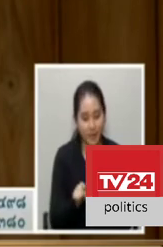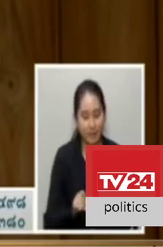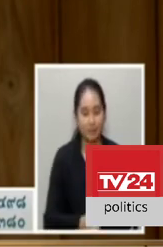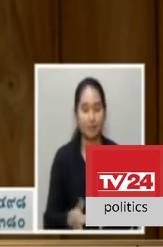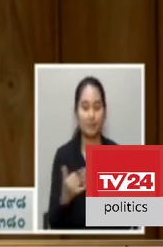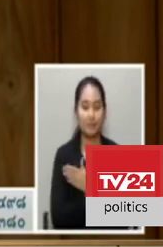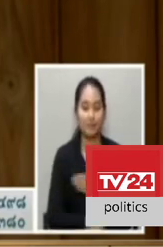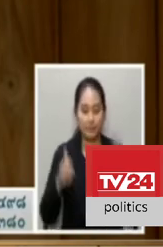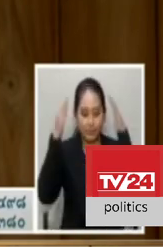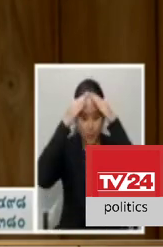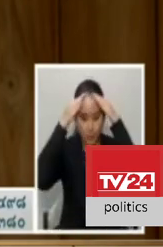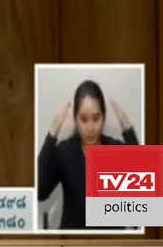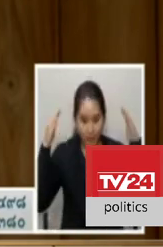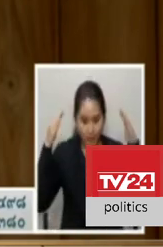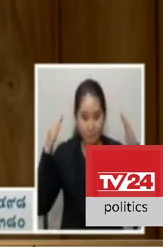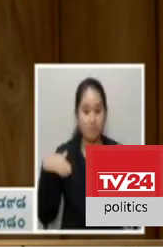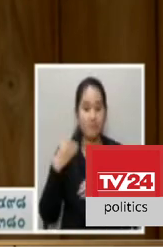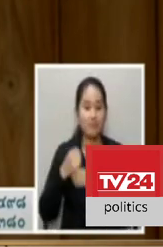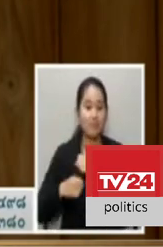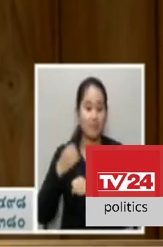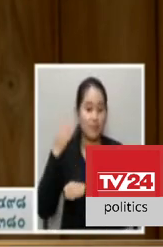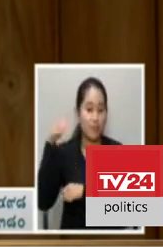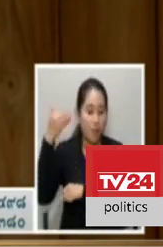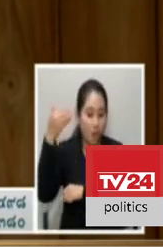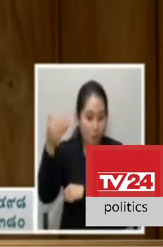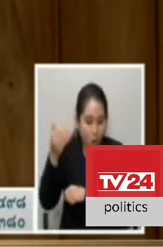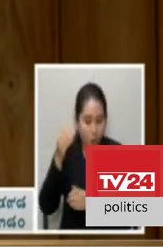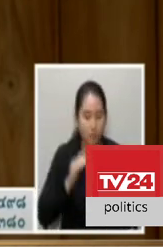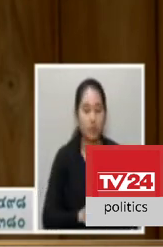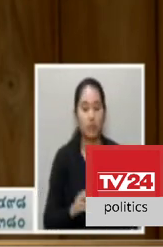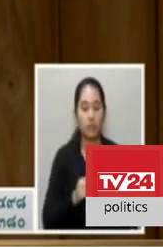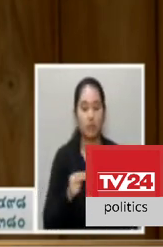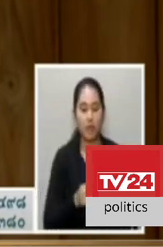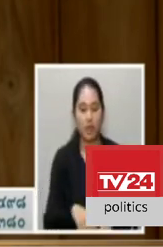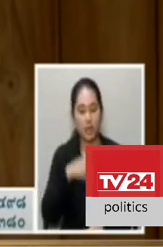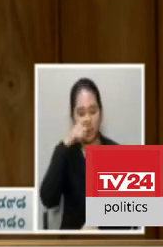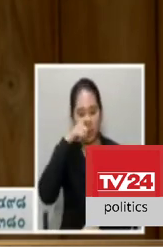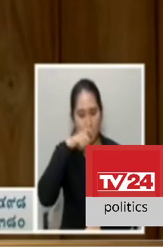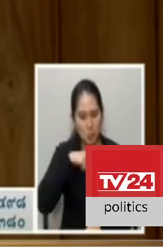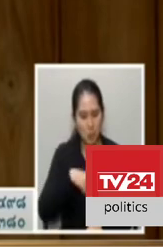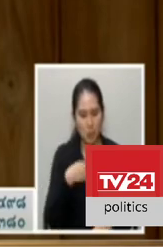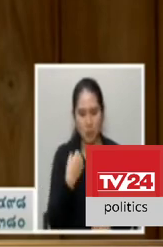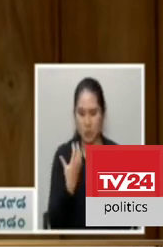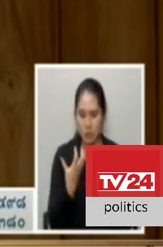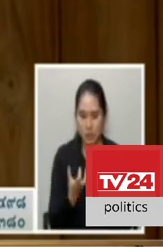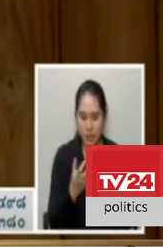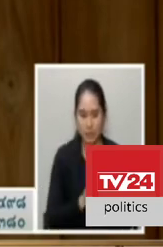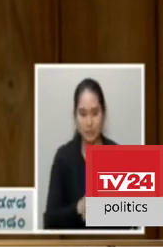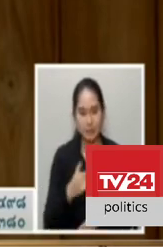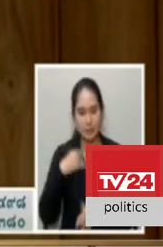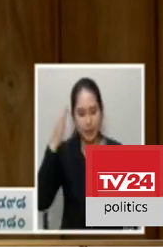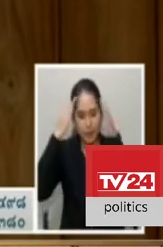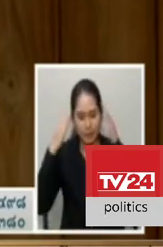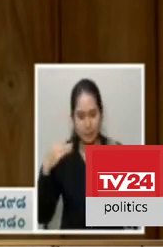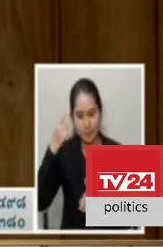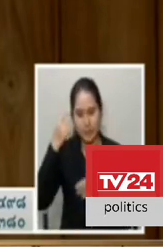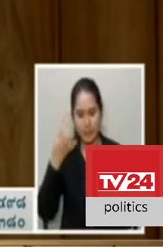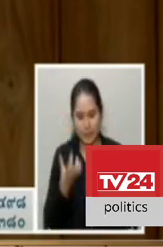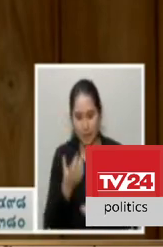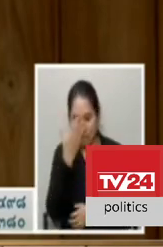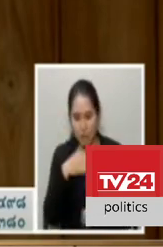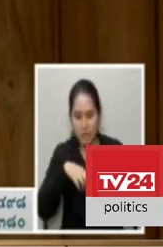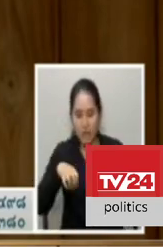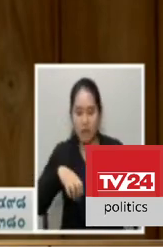ามซึ่งรับช่วงต่อเนี่ยเขาบอกว่าประเทศไทยทำให้เขาลำบากใจเพราะเขาจะไม่สามารถจัดการประชุมได้แบบ